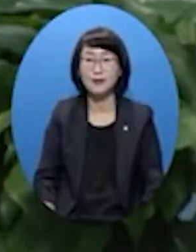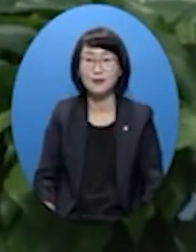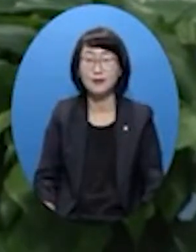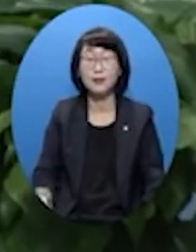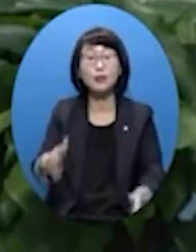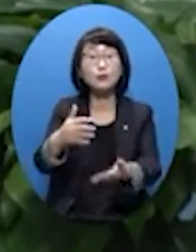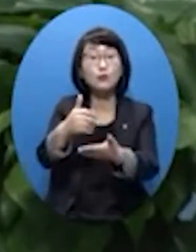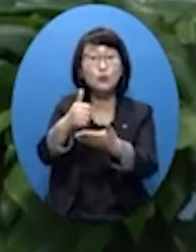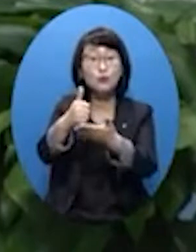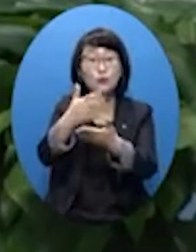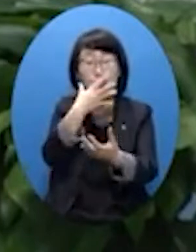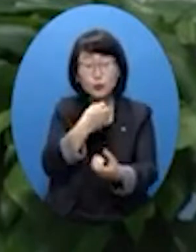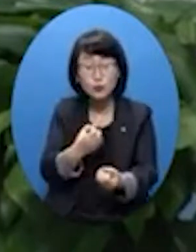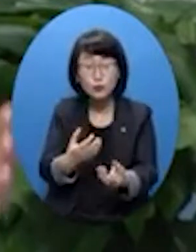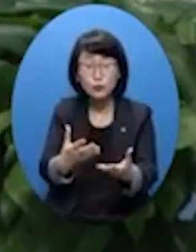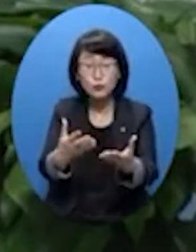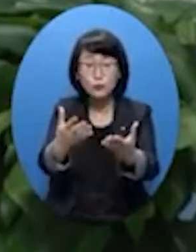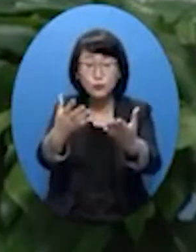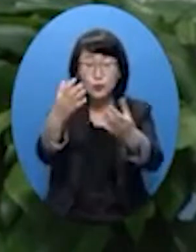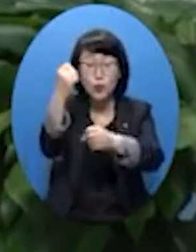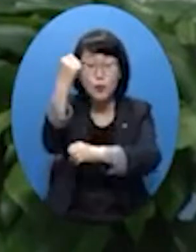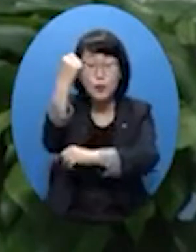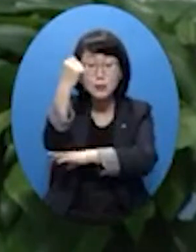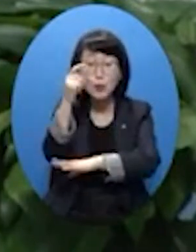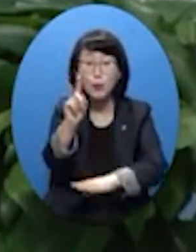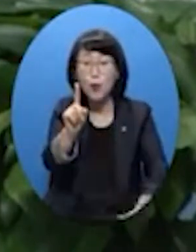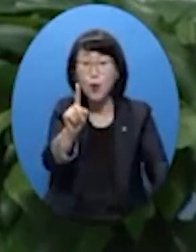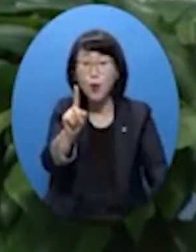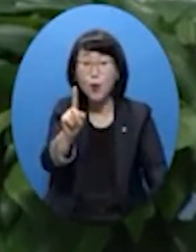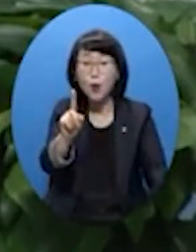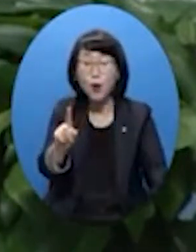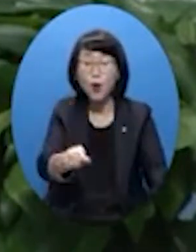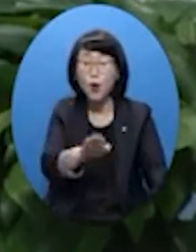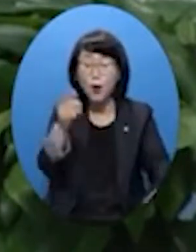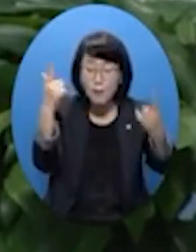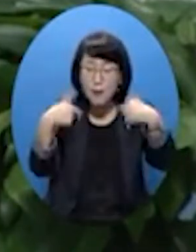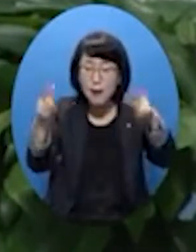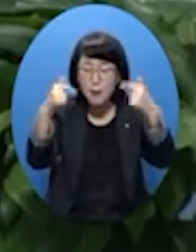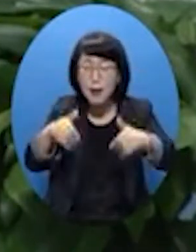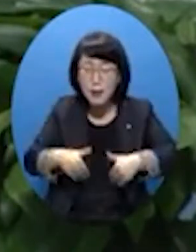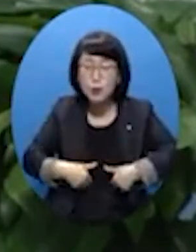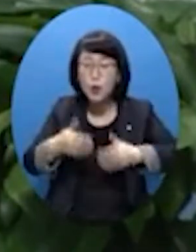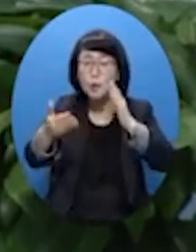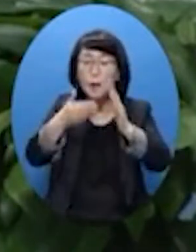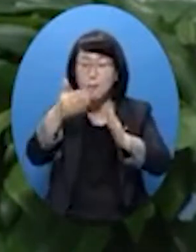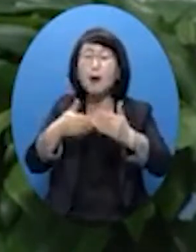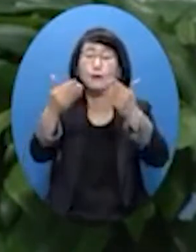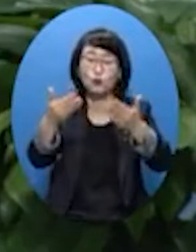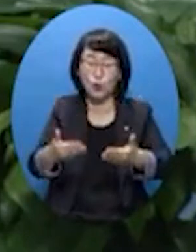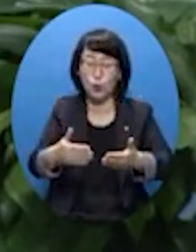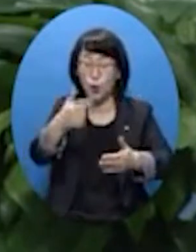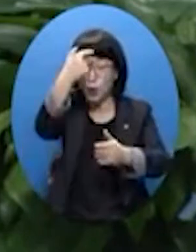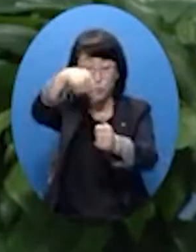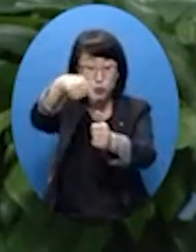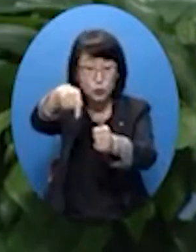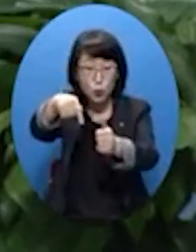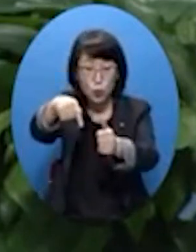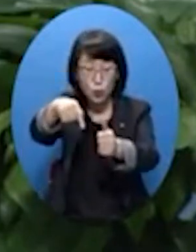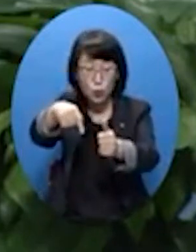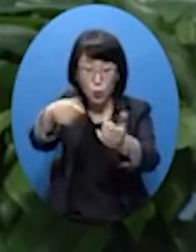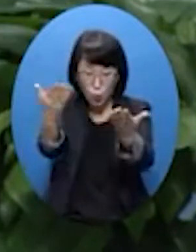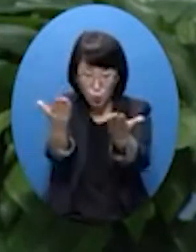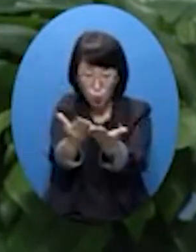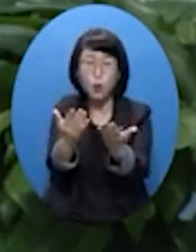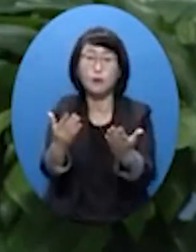주께서 우리에게 준 축복의 그 기본은 오늘 우리에게 일용할 양식을 주시옵고 입니다 그 주기도문 에도 나와 있습니다